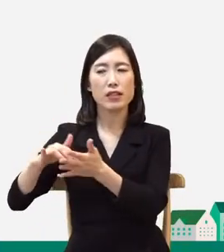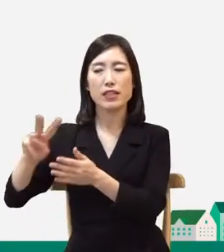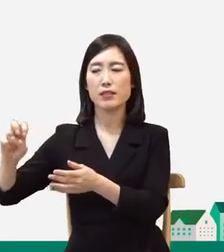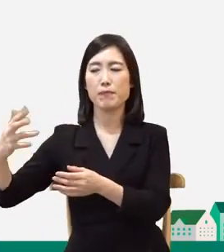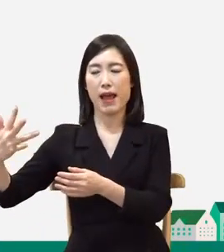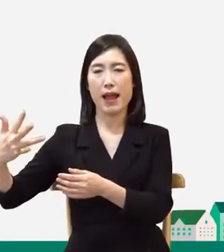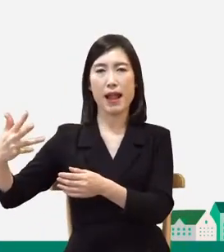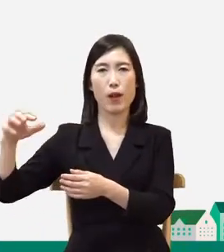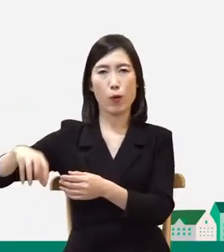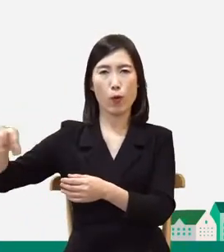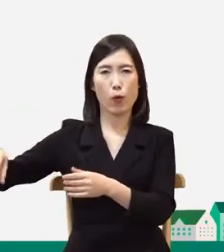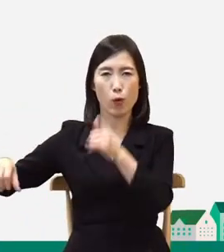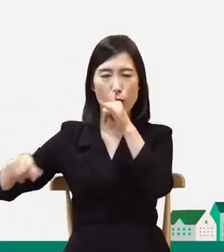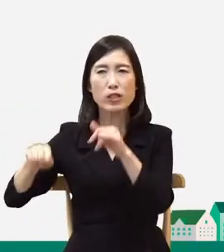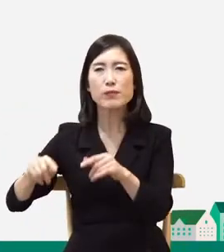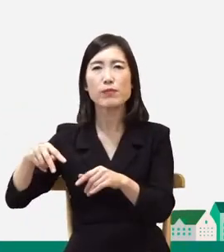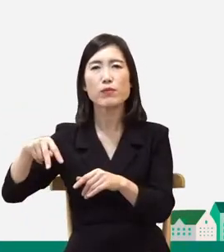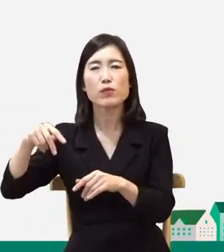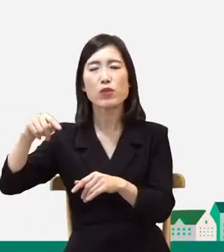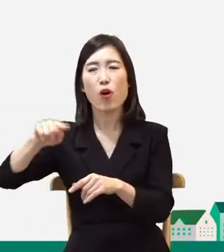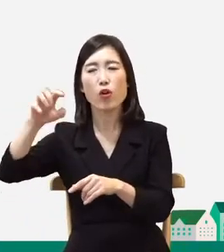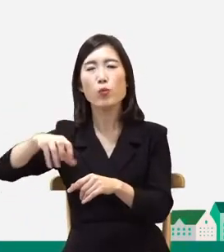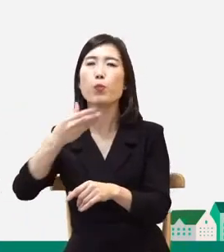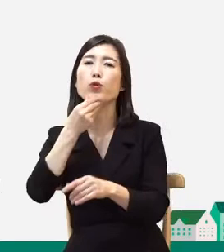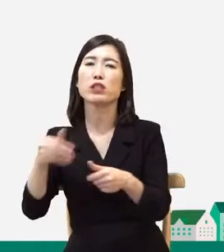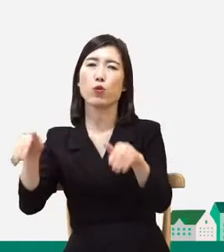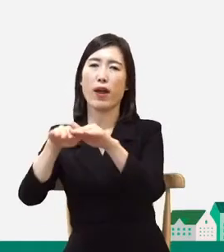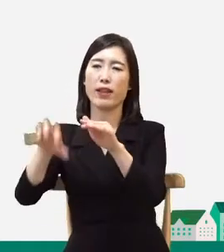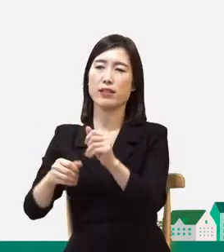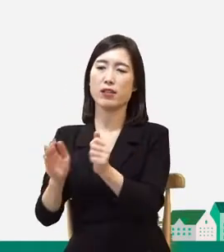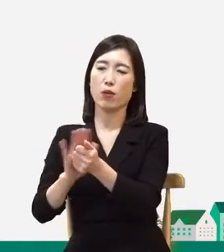있고 현재 충영복지관이 서비스를 제공하고 있습니다.